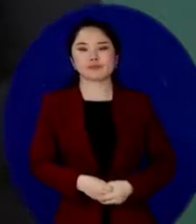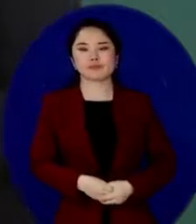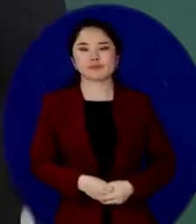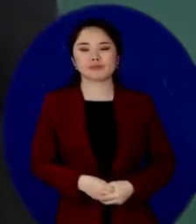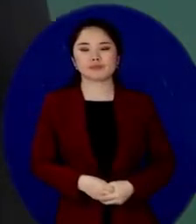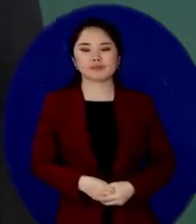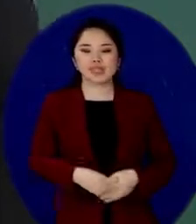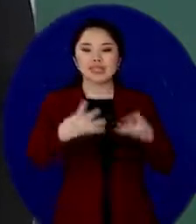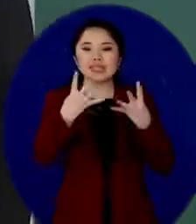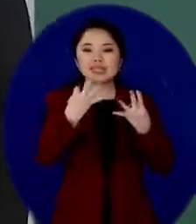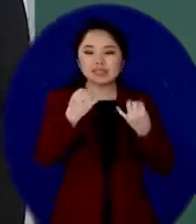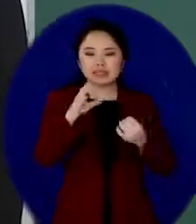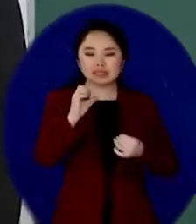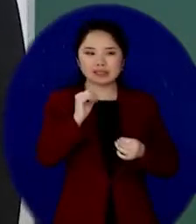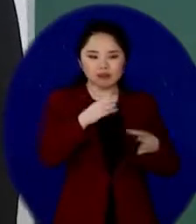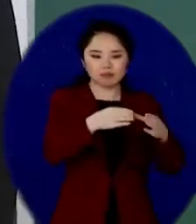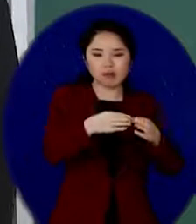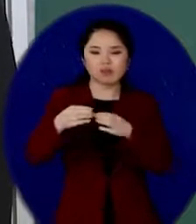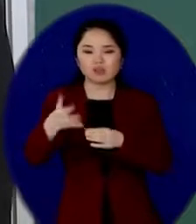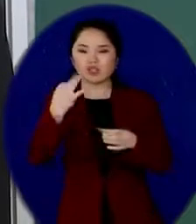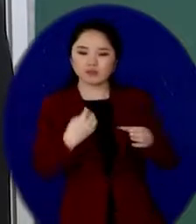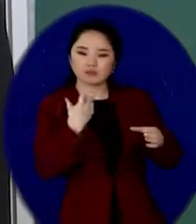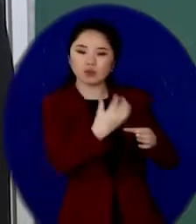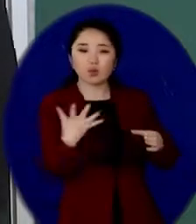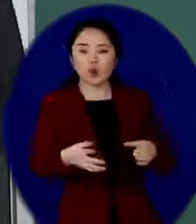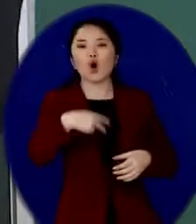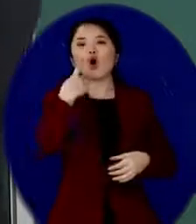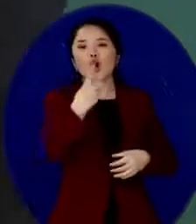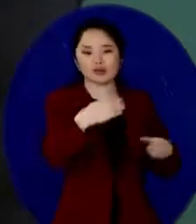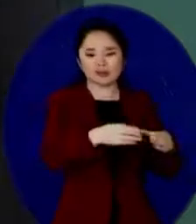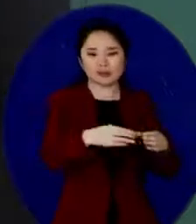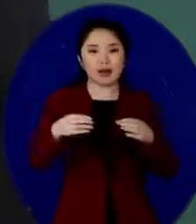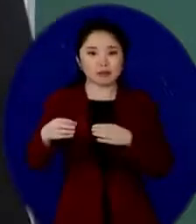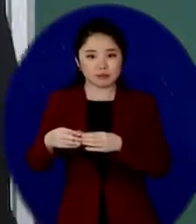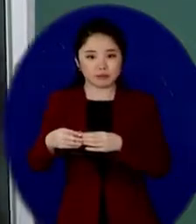За хідэн савнд хувааж хэлээ. 2.